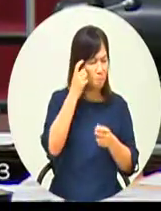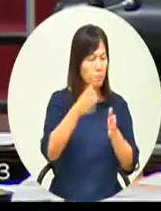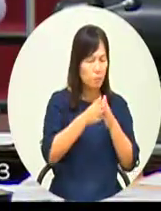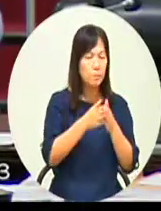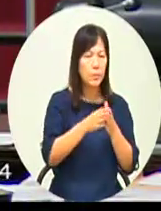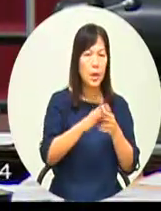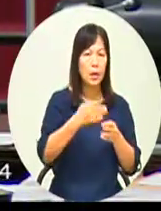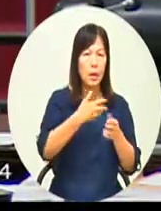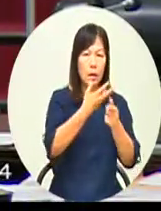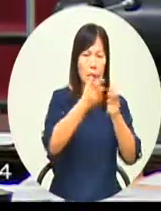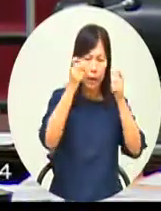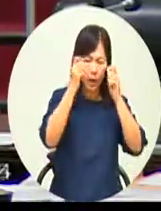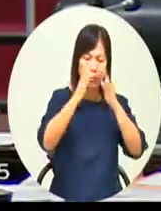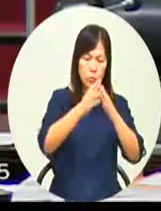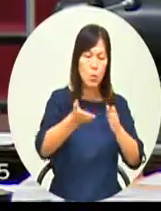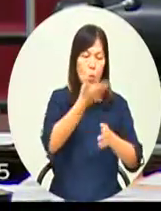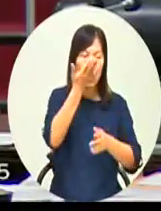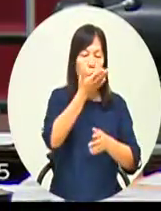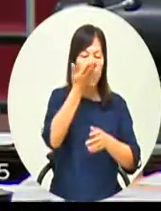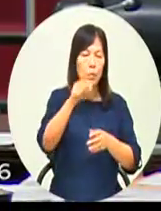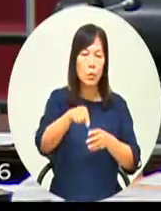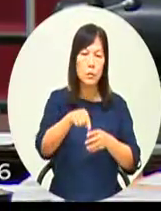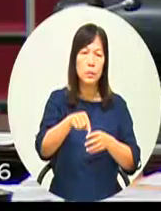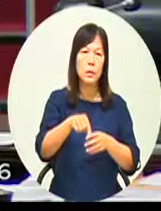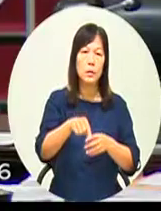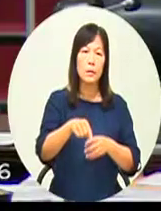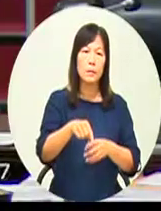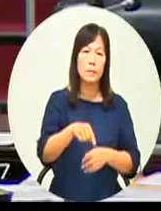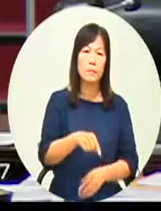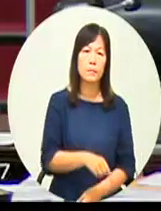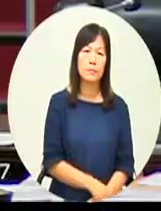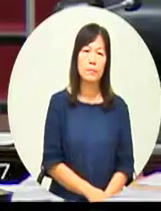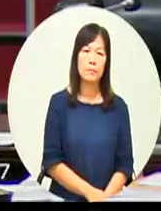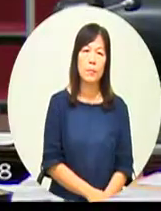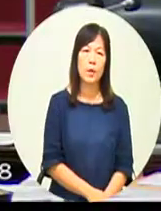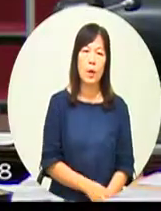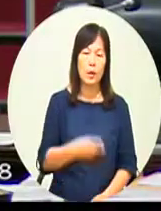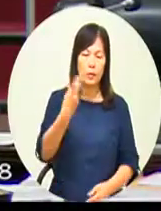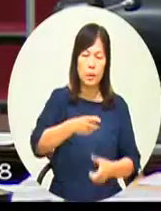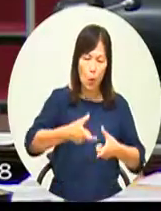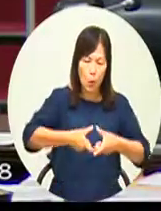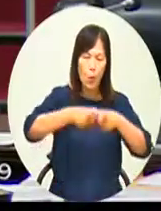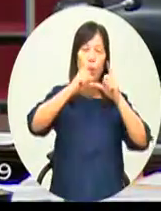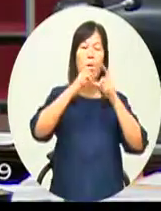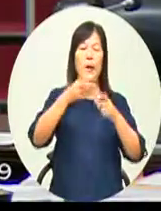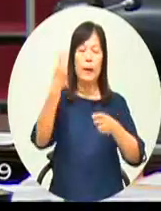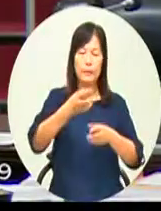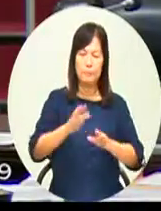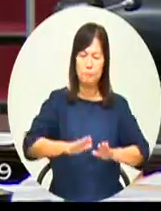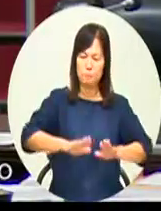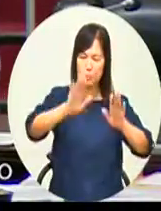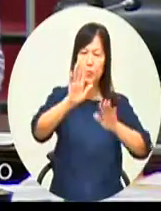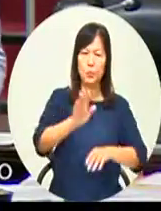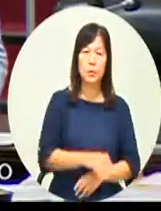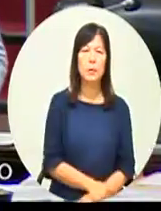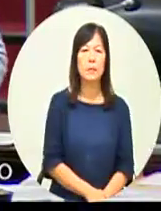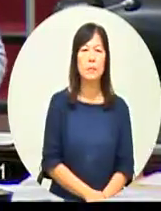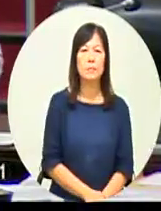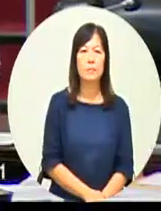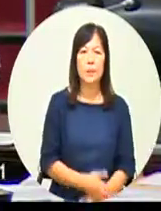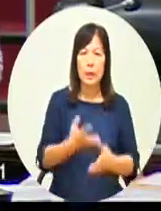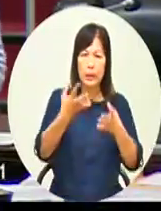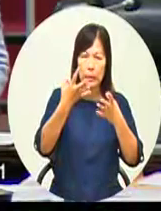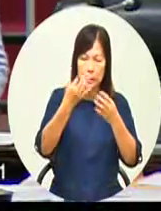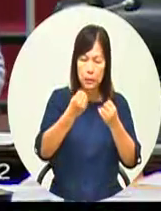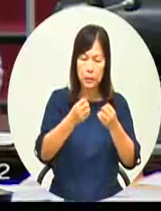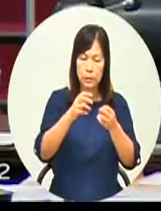样来让高雄的观光业可以在复苏甚至是更好。我们先从几个交通部观光